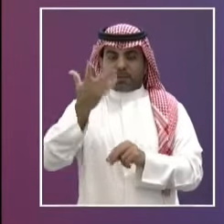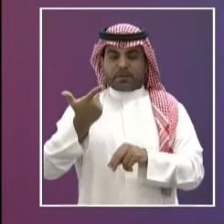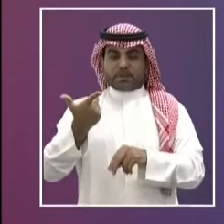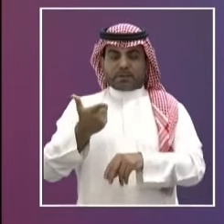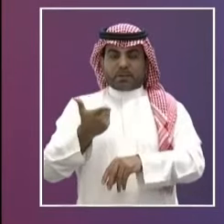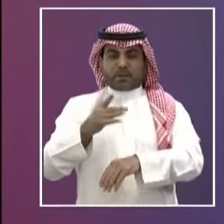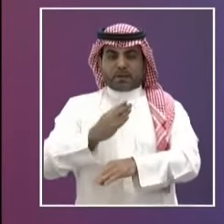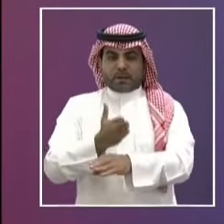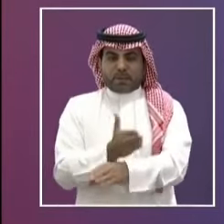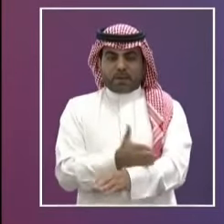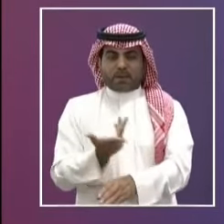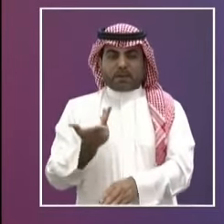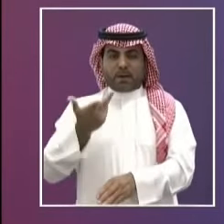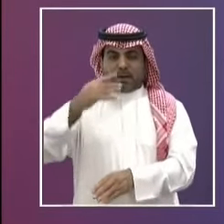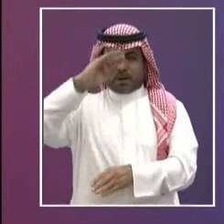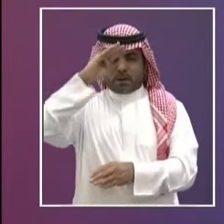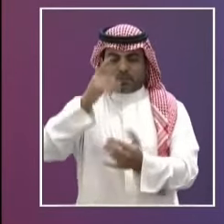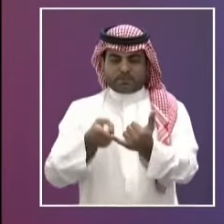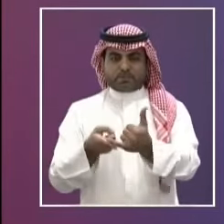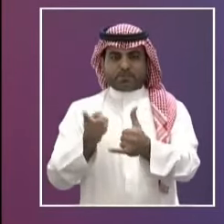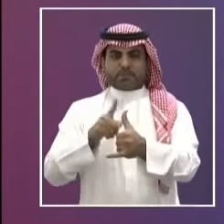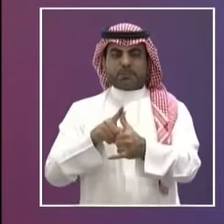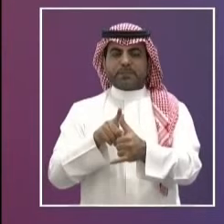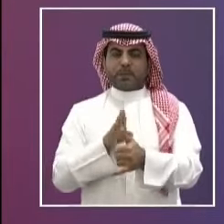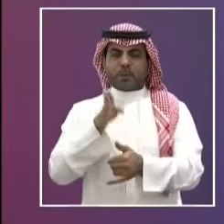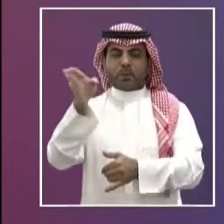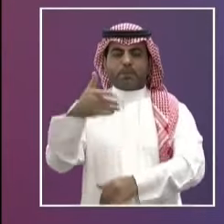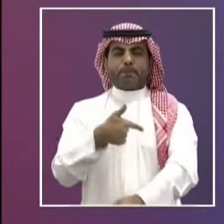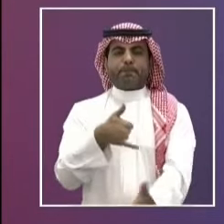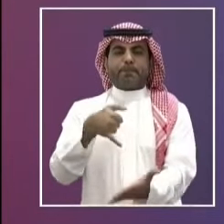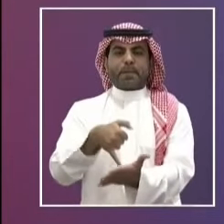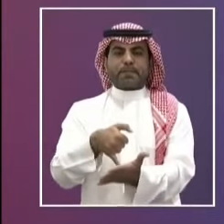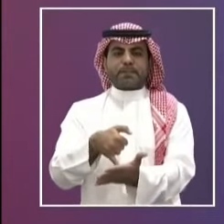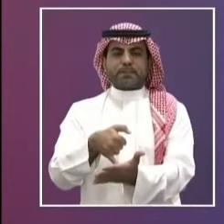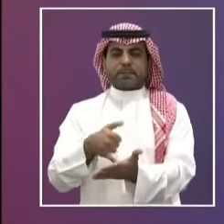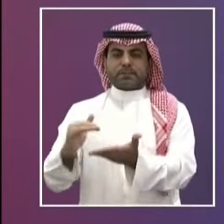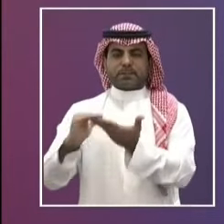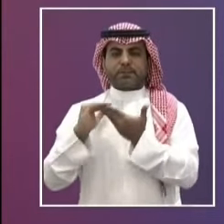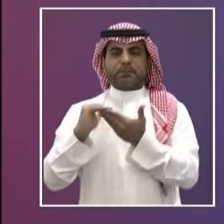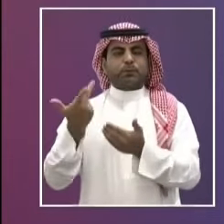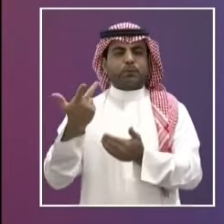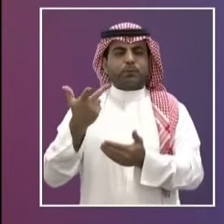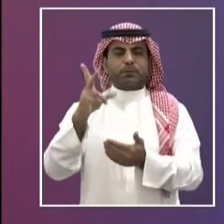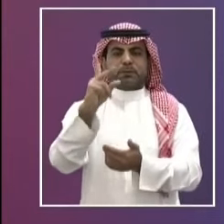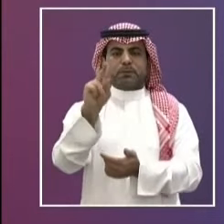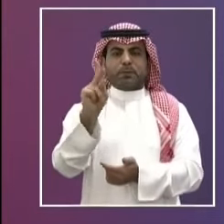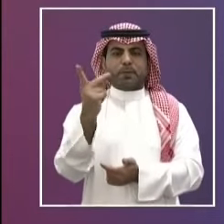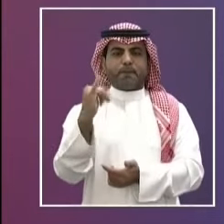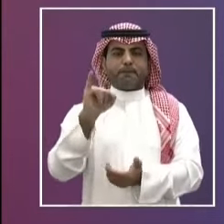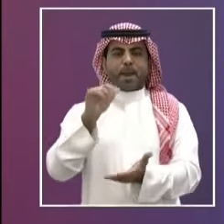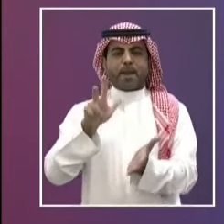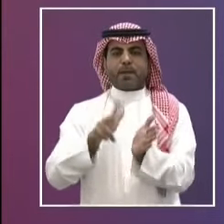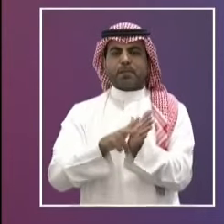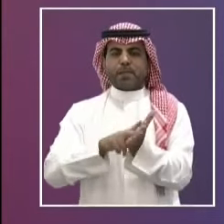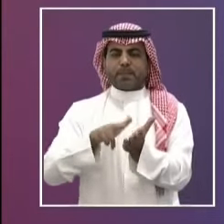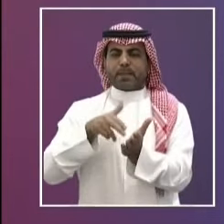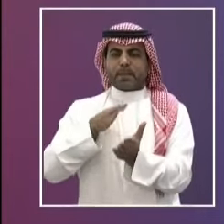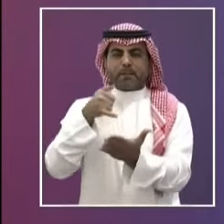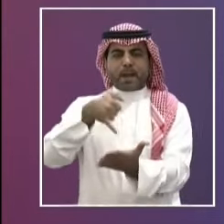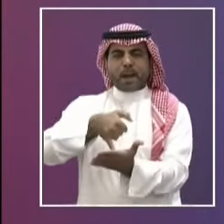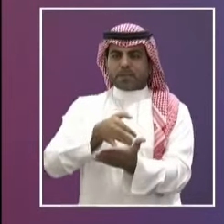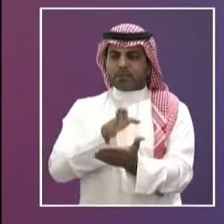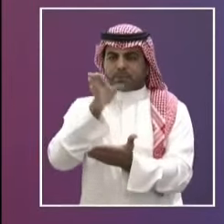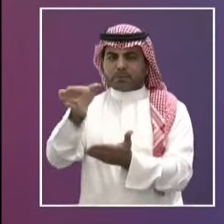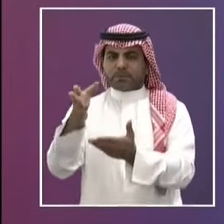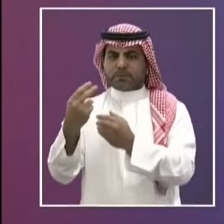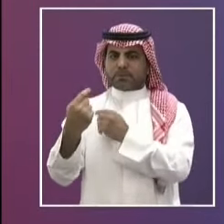الأعراض المبادرة للحصول على التقييم الذاتي أو الذهاب إلى مراكز تطمن أو غيرها من المواقع لتلقي الخدمة والاطمئنان على الوضع